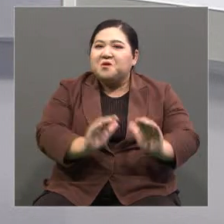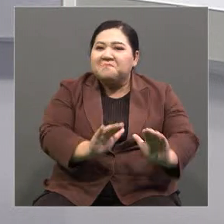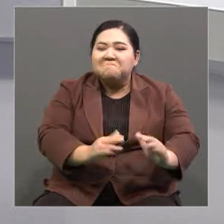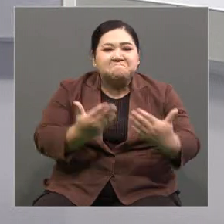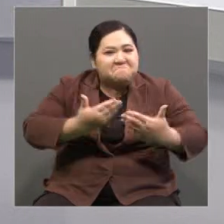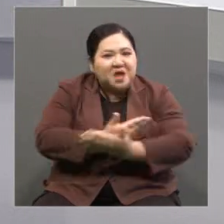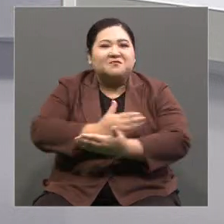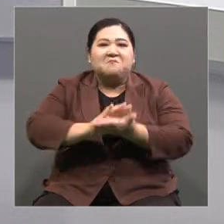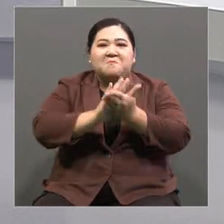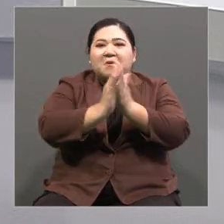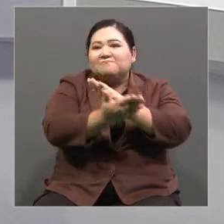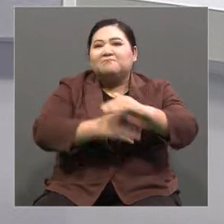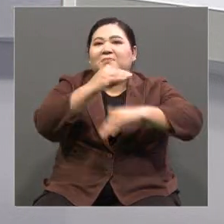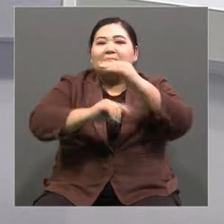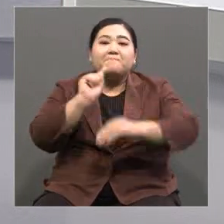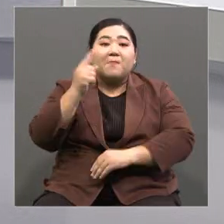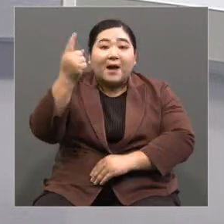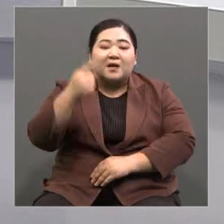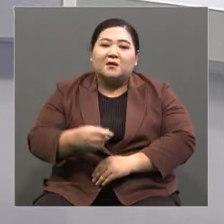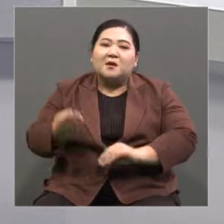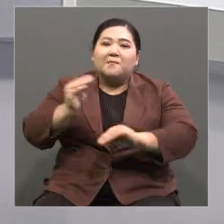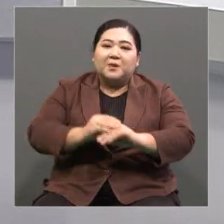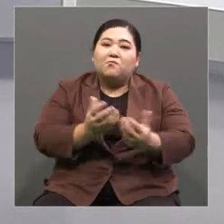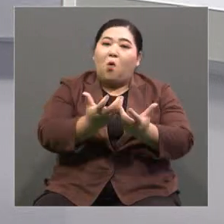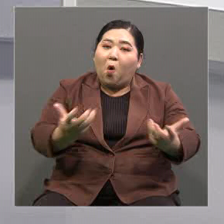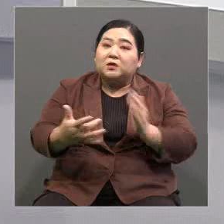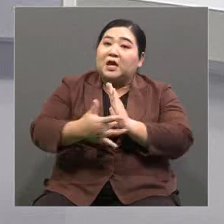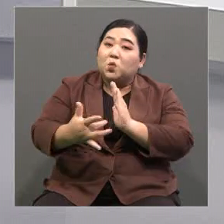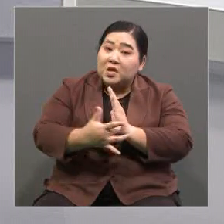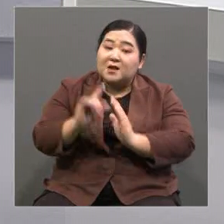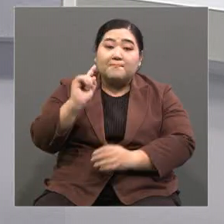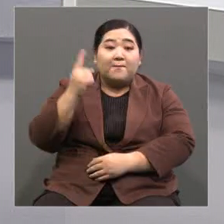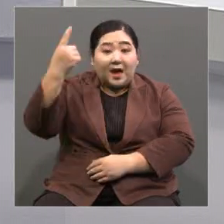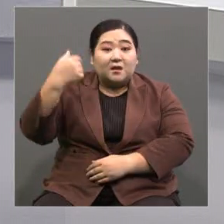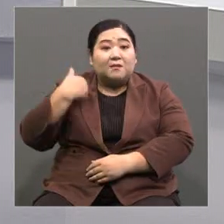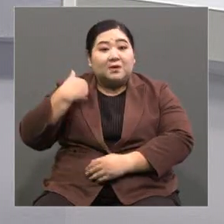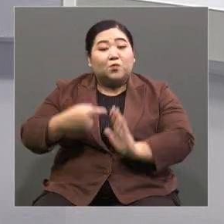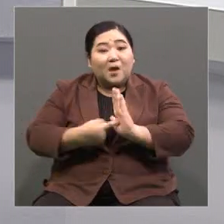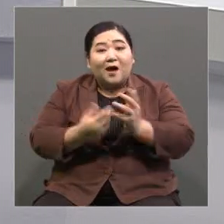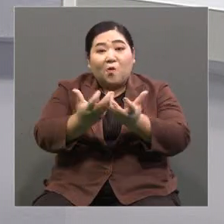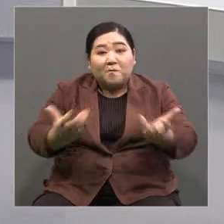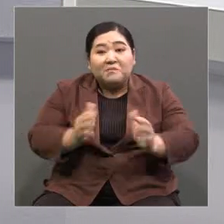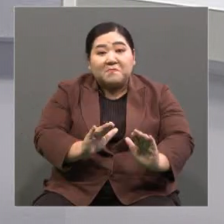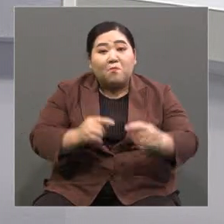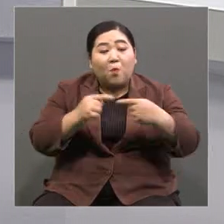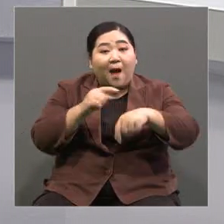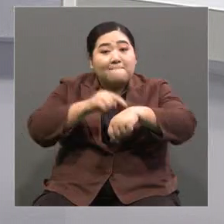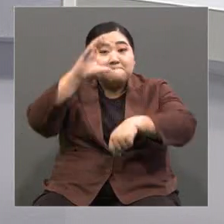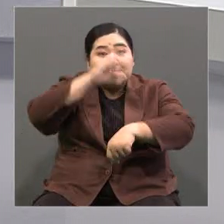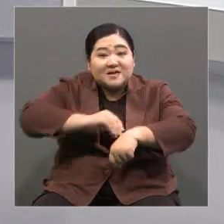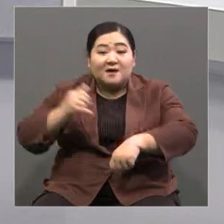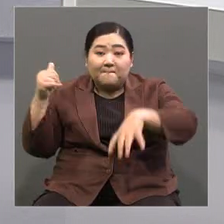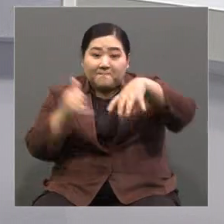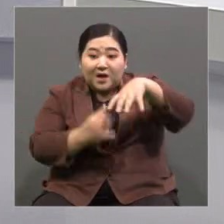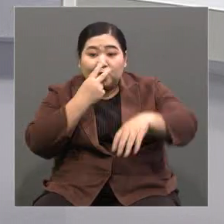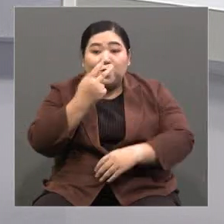โฉมใหม่ขึ้นมาเน้นเกี่ยวกับเรื่องของเทคโนโลยีบางที่เนี่ยเขาบอกว่ามีพิพิธภัณฑ์ตอนกลางคืนด้วยนะอืคือคือมีโอกาสคุย